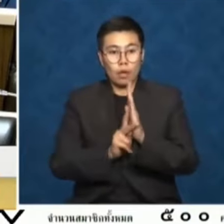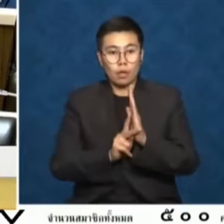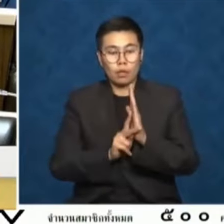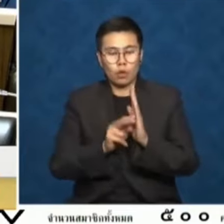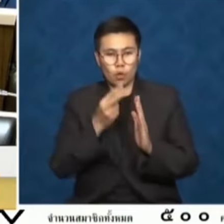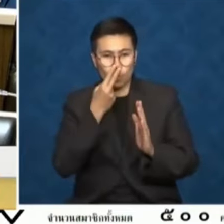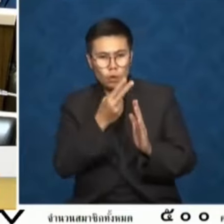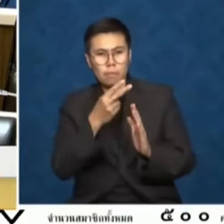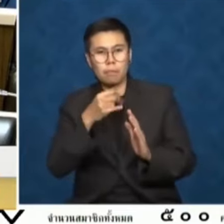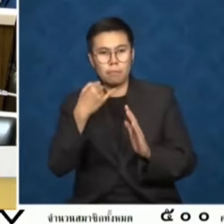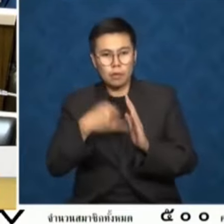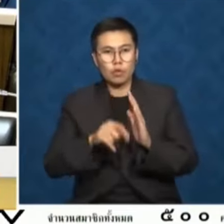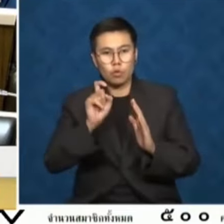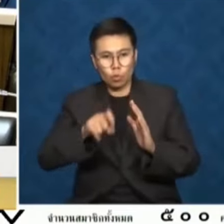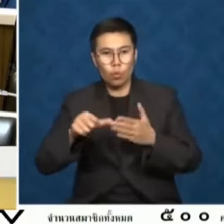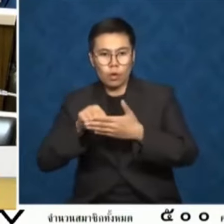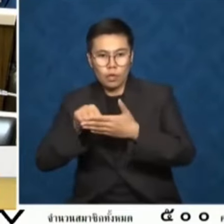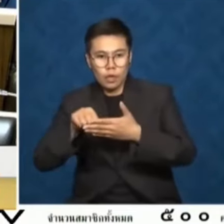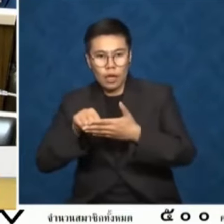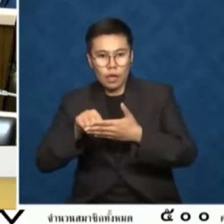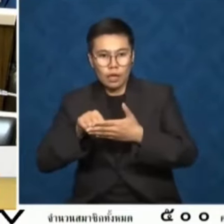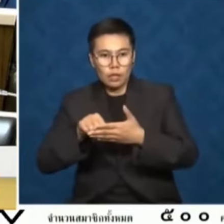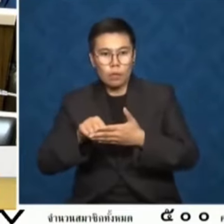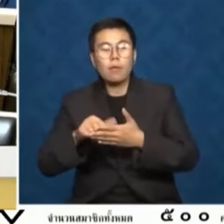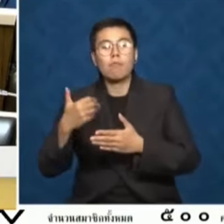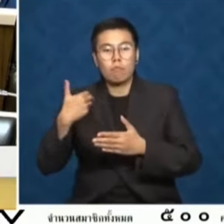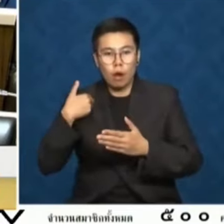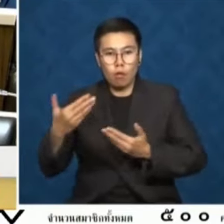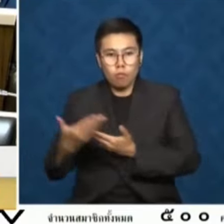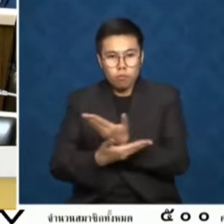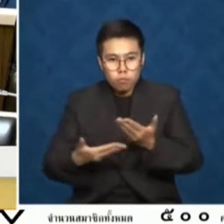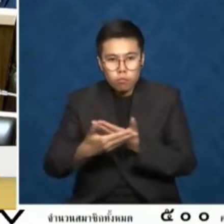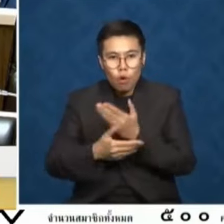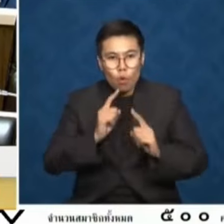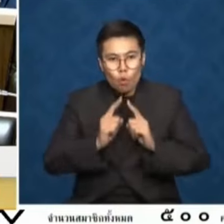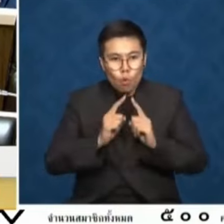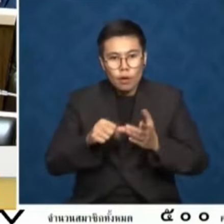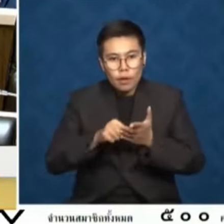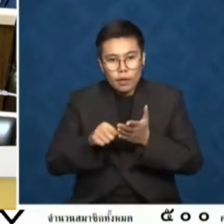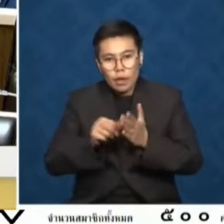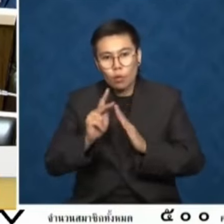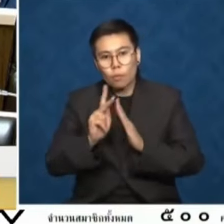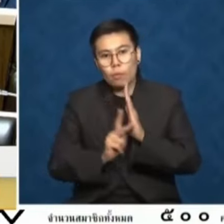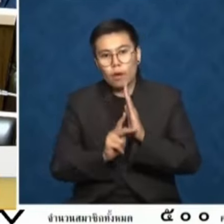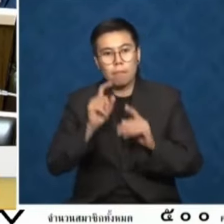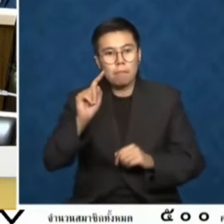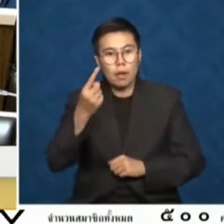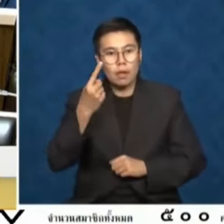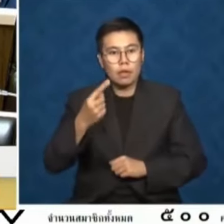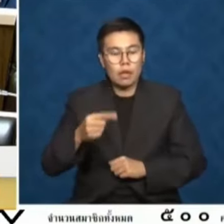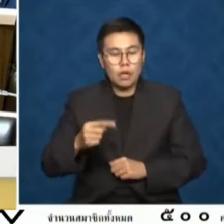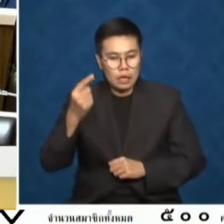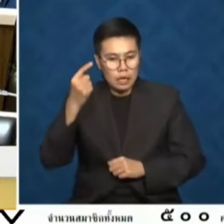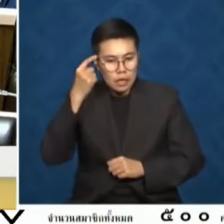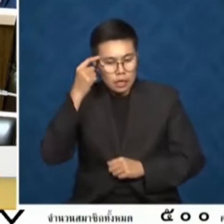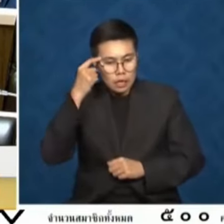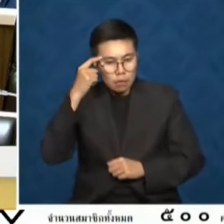ถูกต้องสมควรได้รับการปรับปรุงเราก็ต้องมาพูดคุยกันในสภาแก้กฎหมายแบบมีวุฒิภา